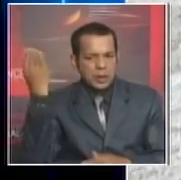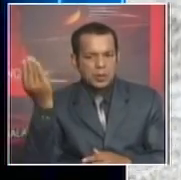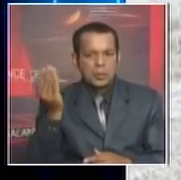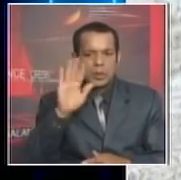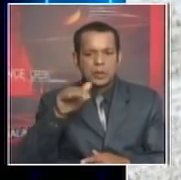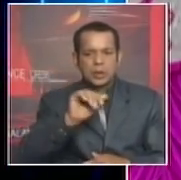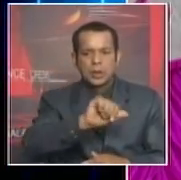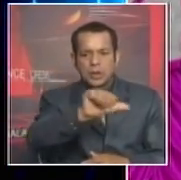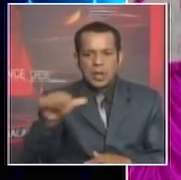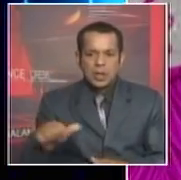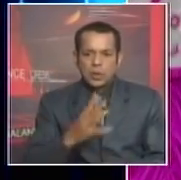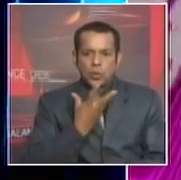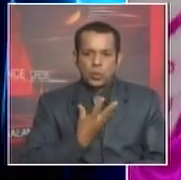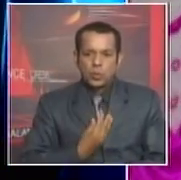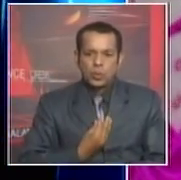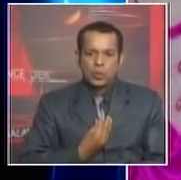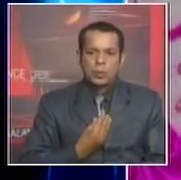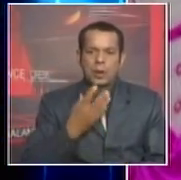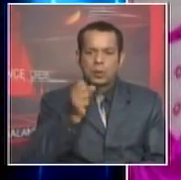प्रदेश सांसद केशव पोखरेलको भनाइ छ।